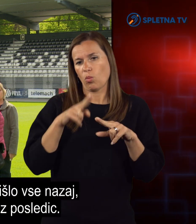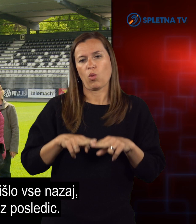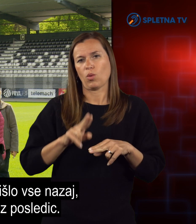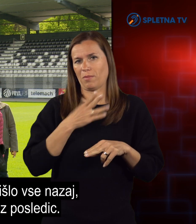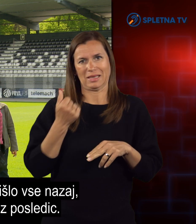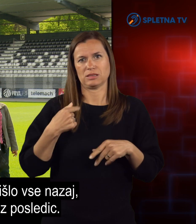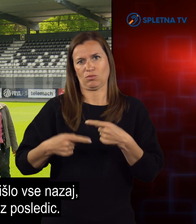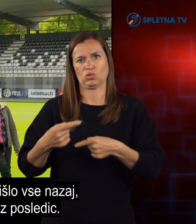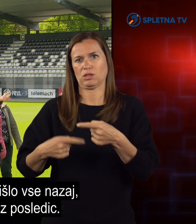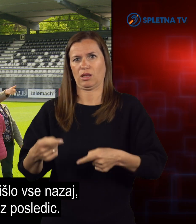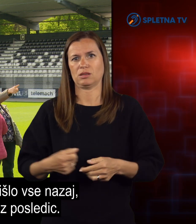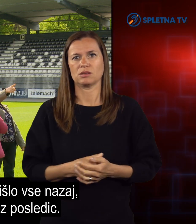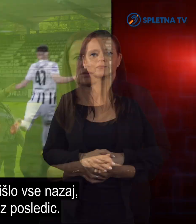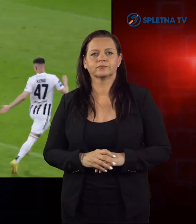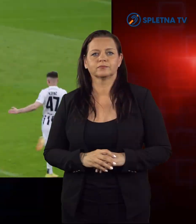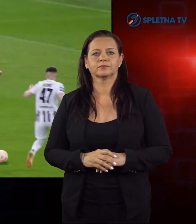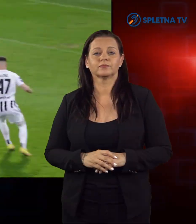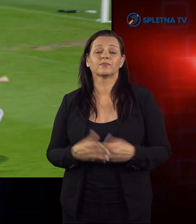naj bi bil brez posledic.